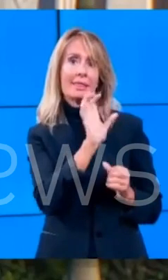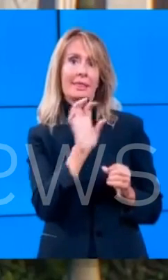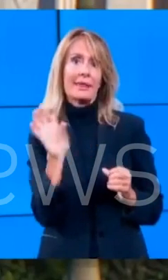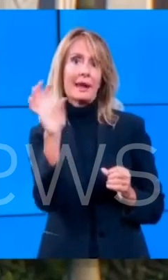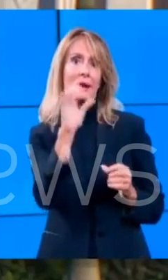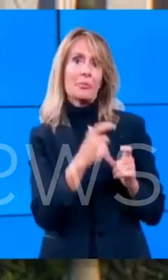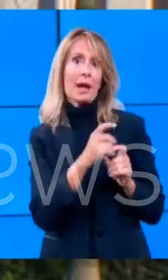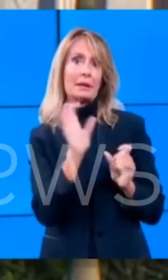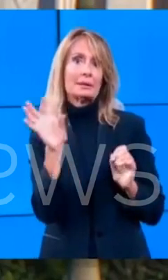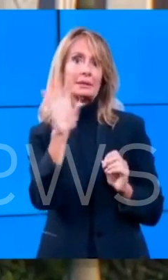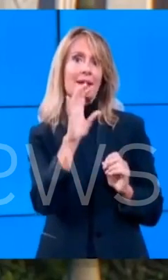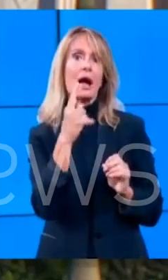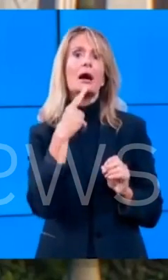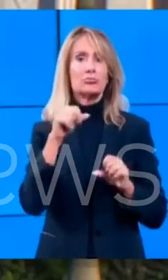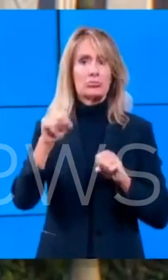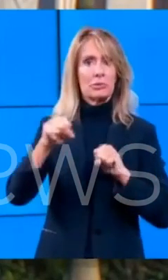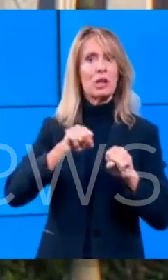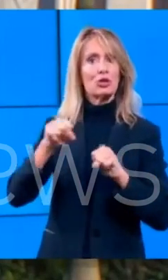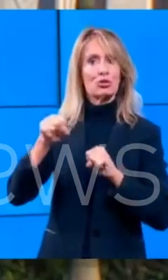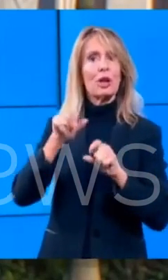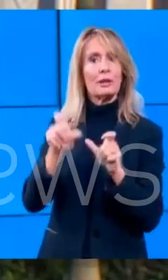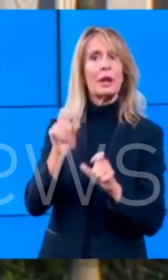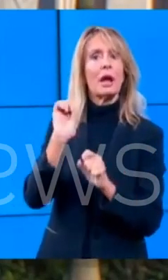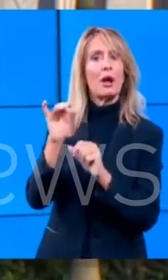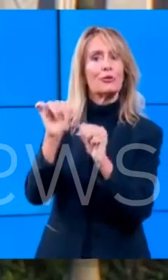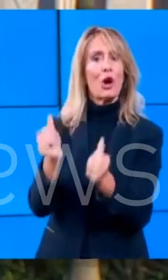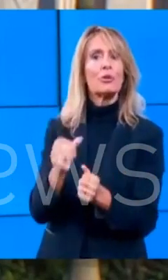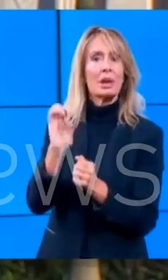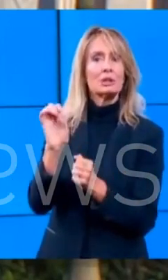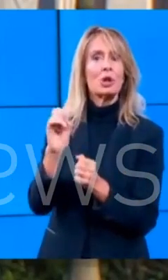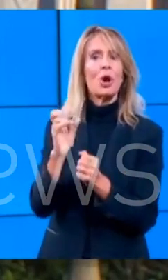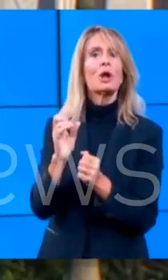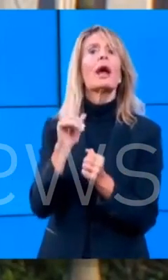formazione anche dirigenziale diffusa, non solo nel privato, anche nella pubblica amministrazione.